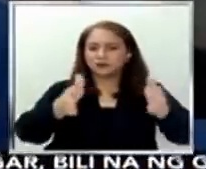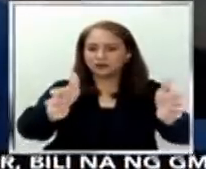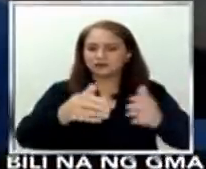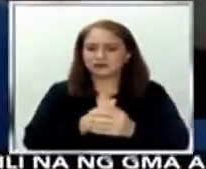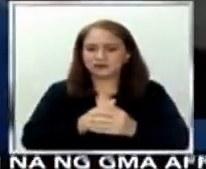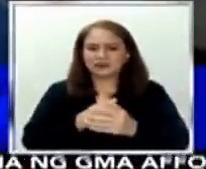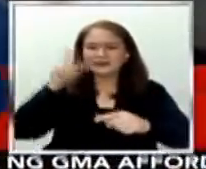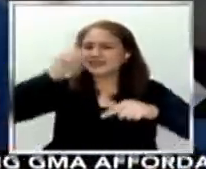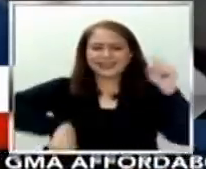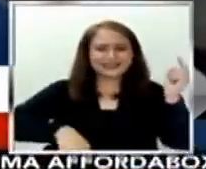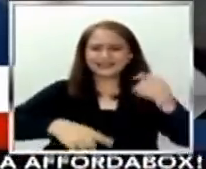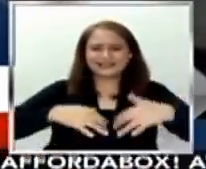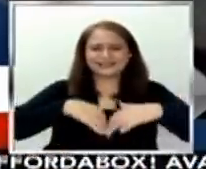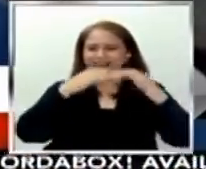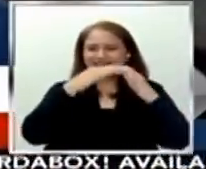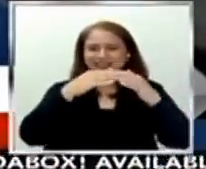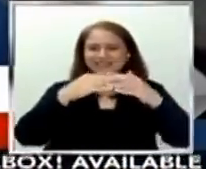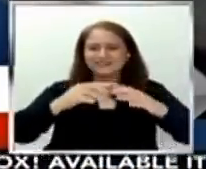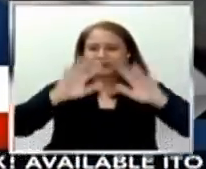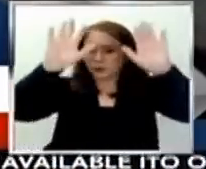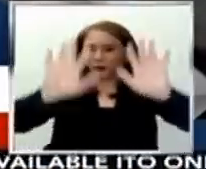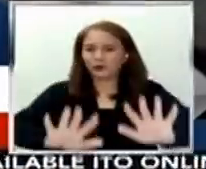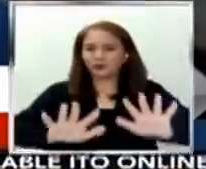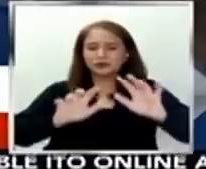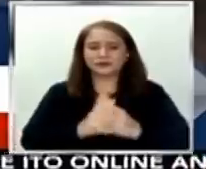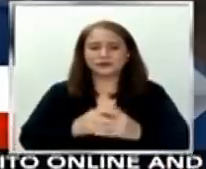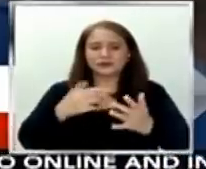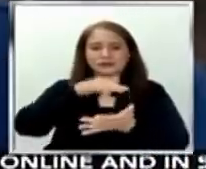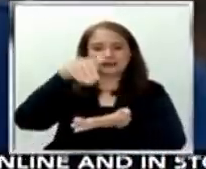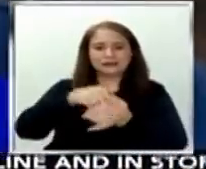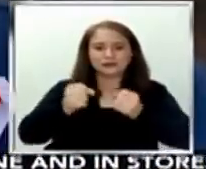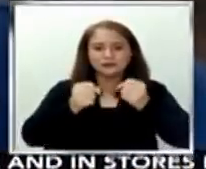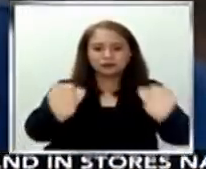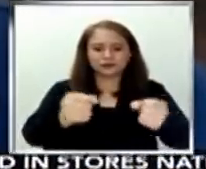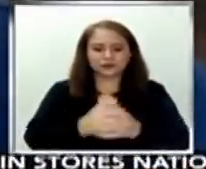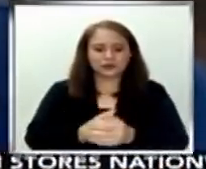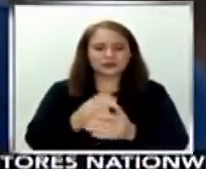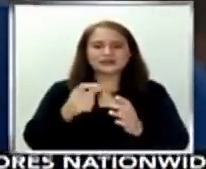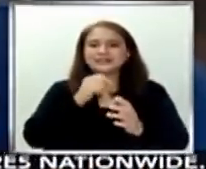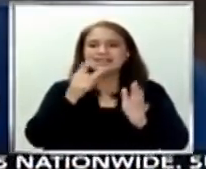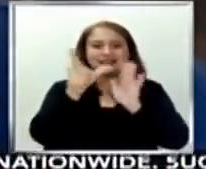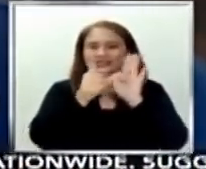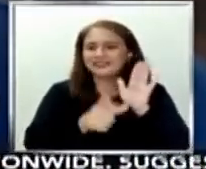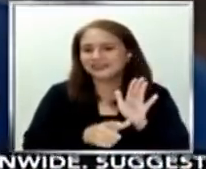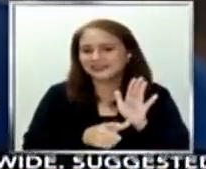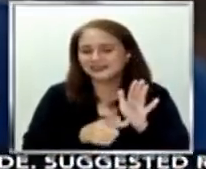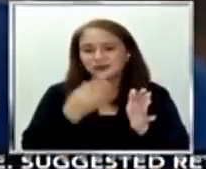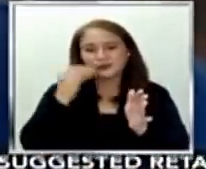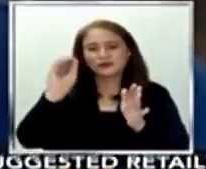up ng pader do sa gitna ng kalye. This is an illegal order given by